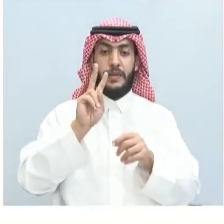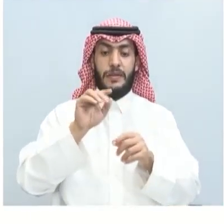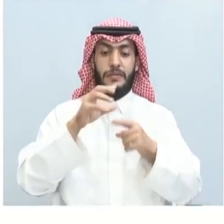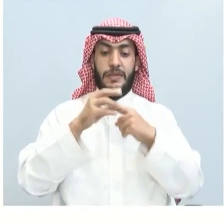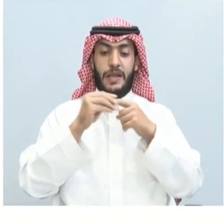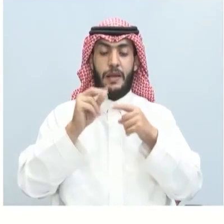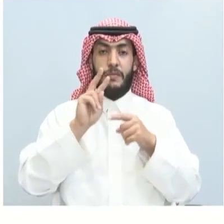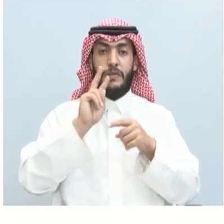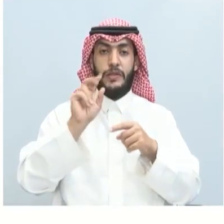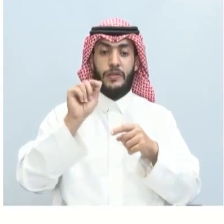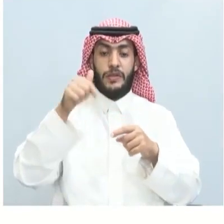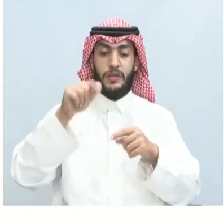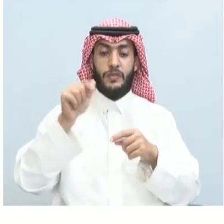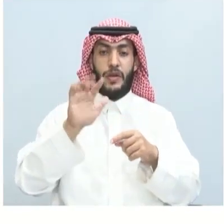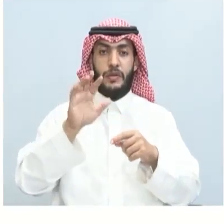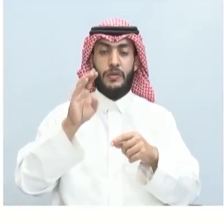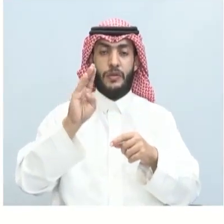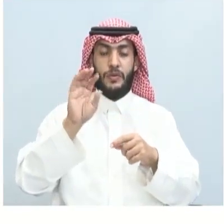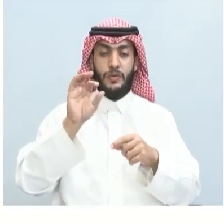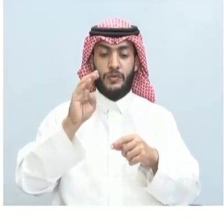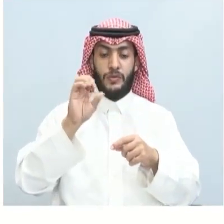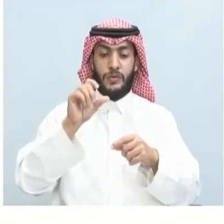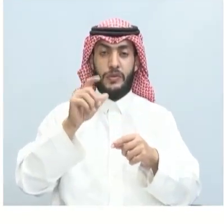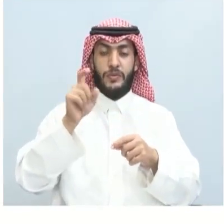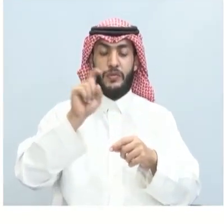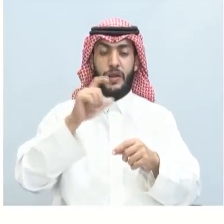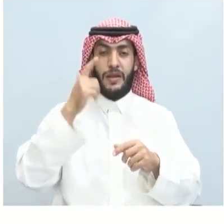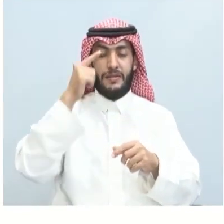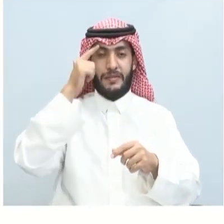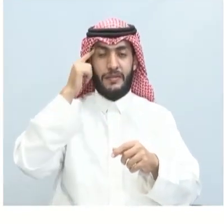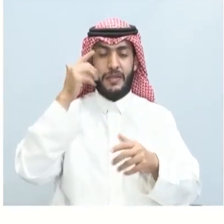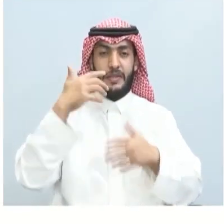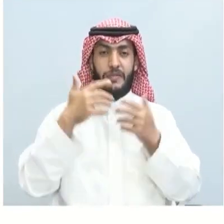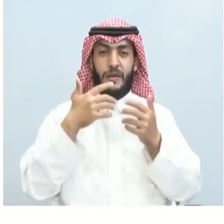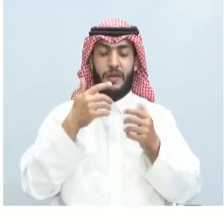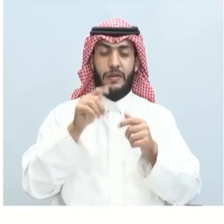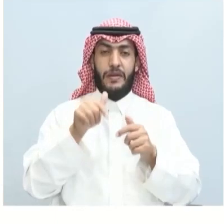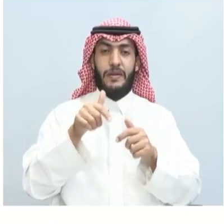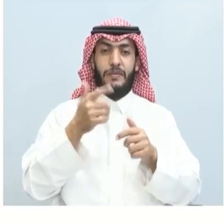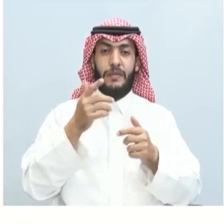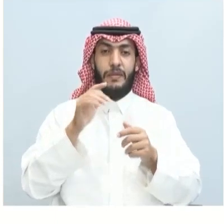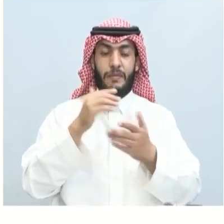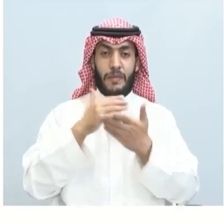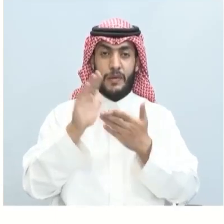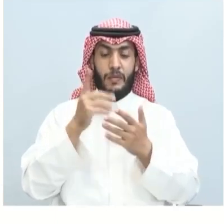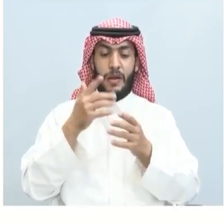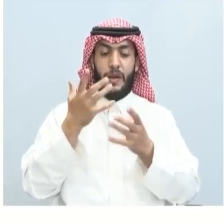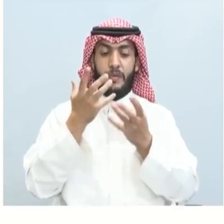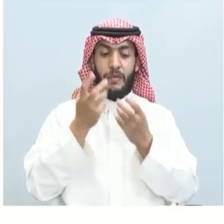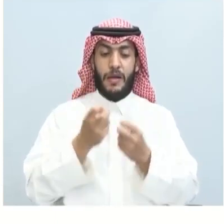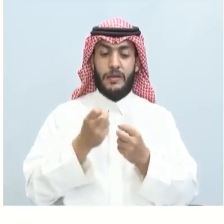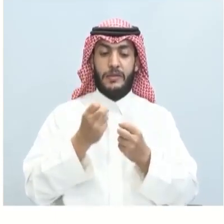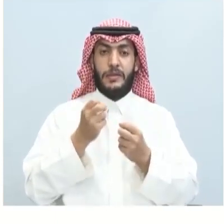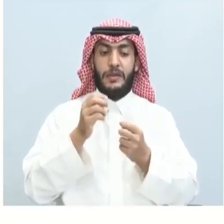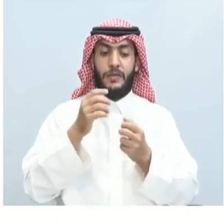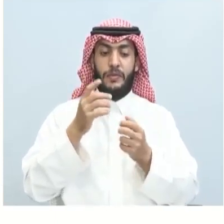سالب 206.5 كيلو جول السؤال تامل التفاعل واذكر هل التفاعل طارد ام ماص للحراره ودرسناها